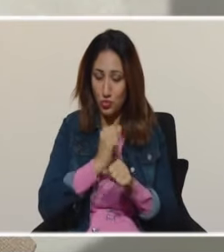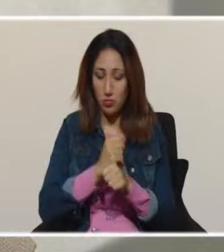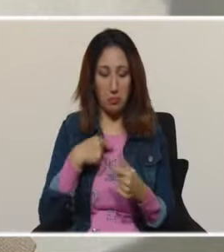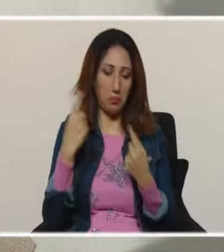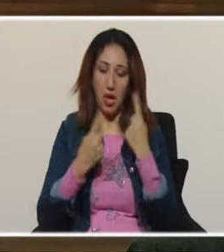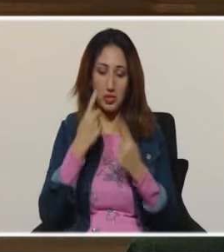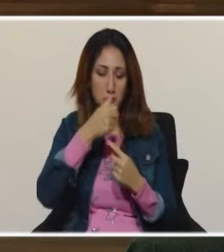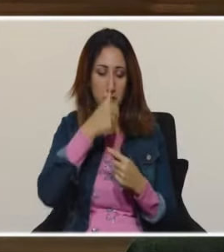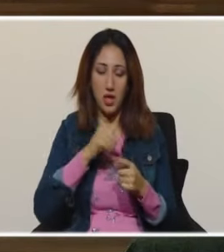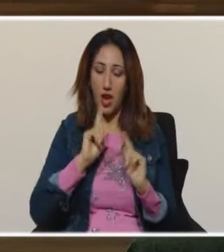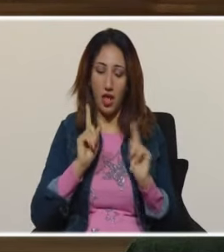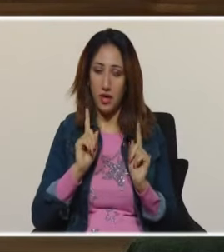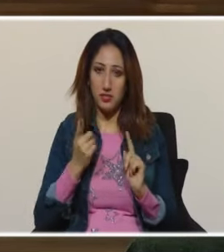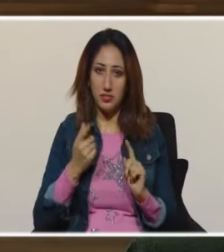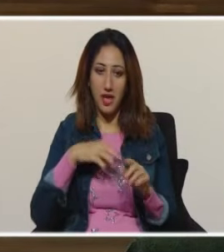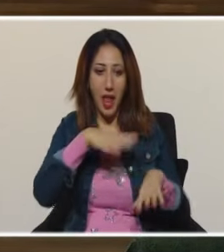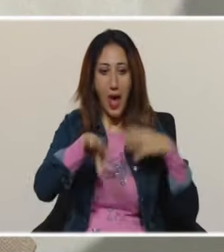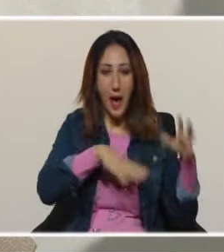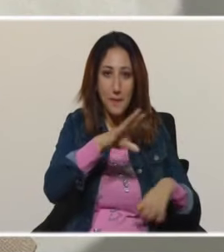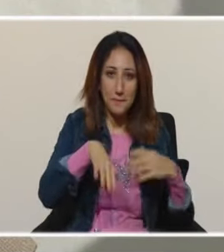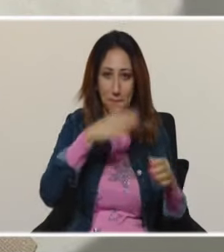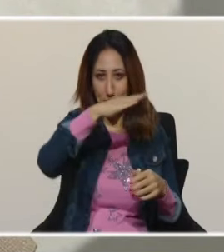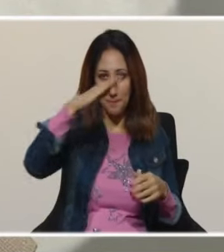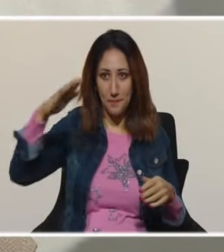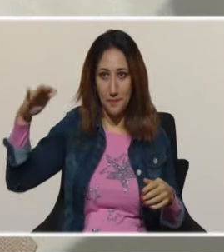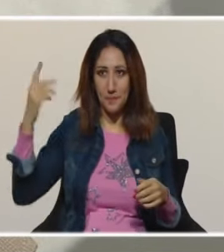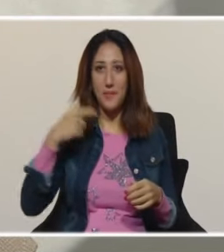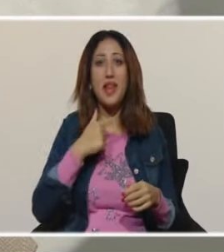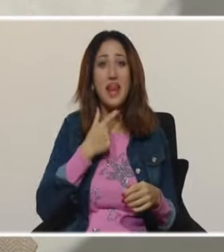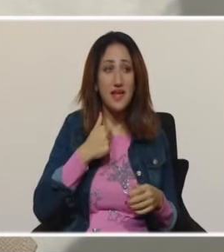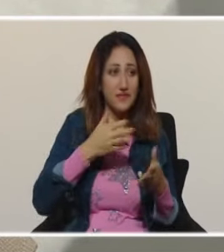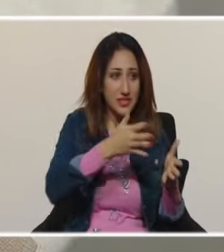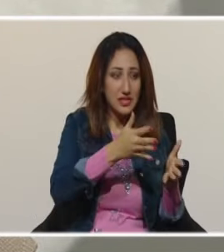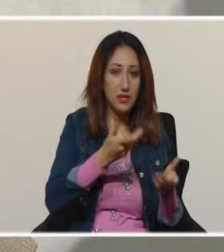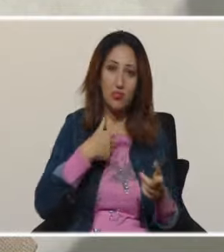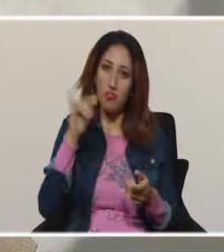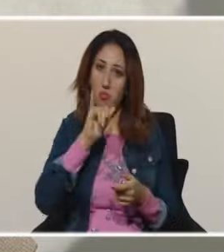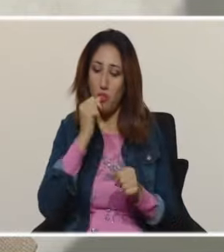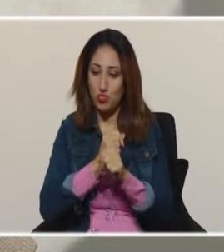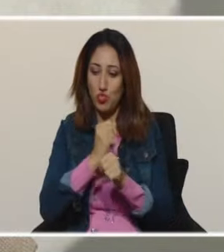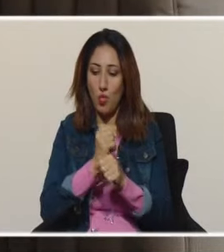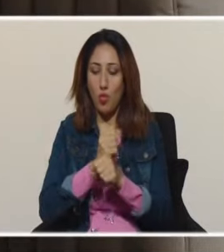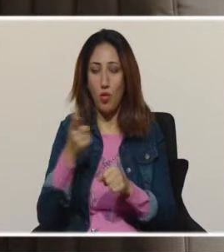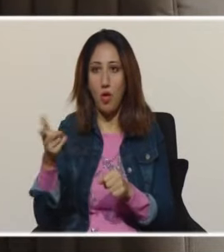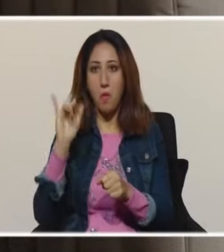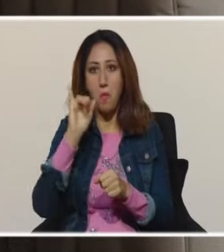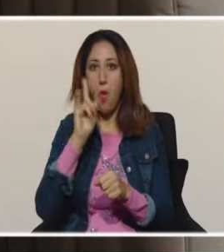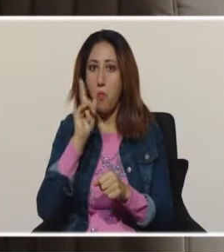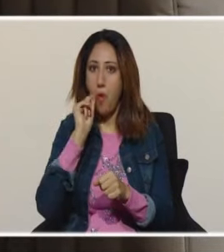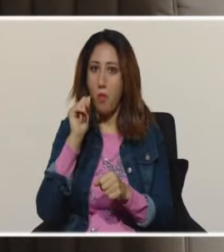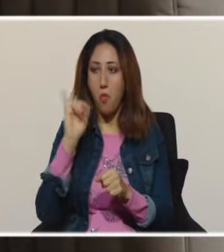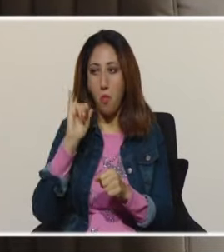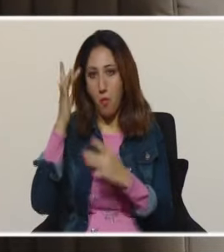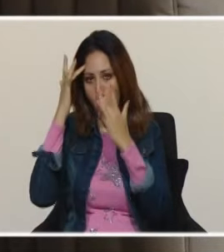بتضايق. يعني مش بيكون نفسك تنزلي تلعبي معاهم؟ بيكون نفسي بس اسيب بابا واسيب اسرتي واروح العب